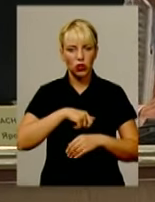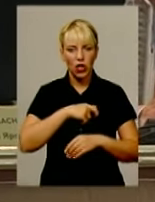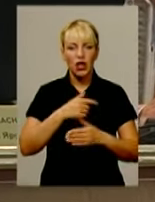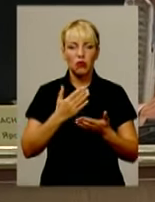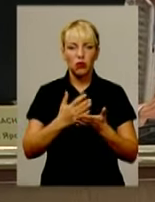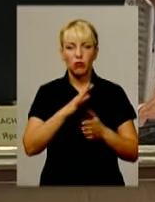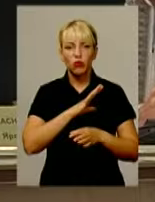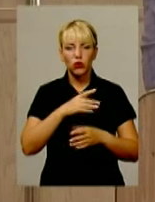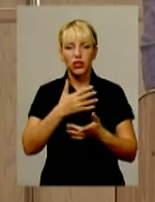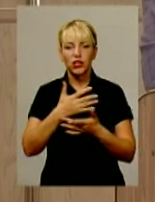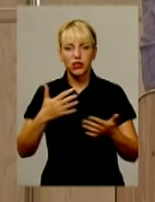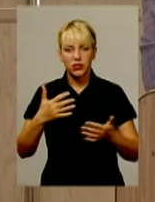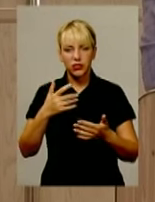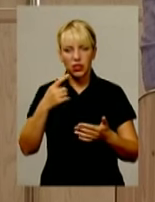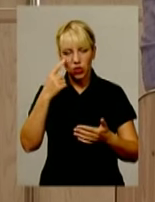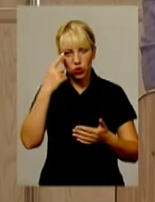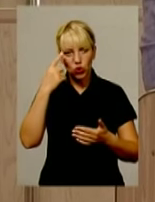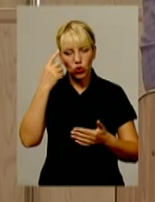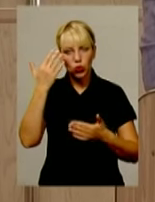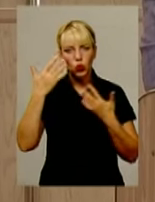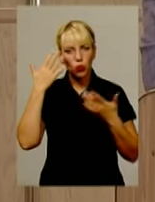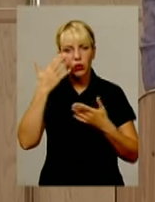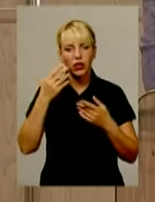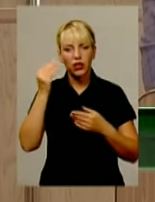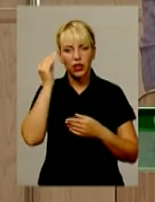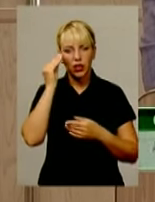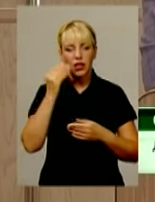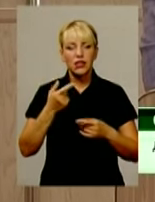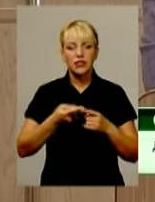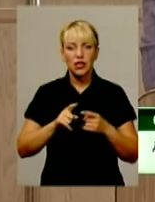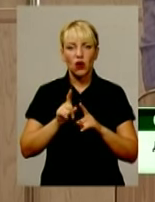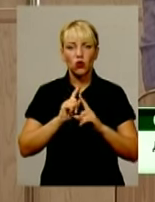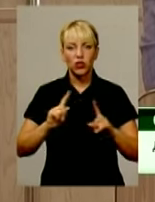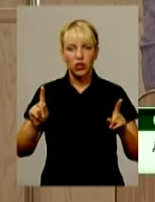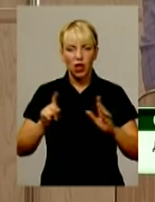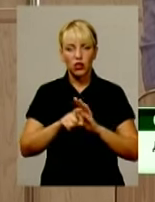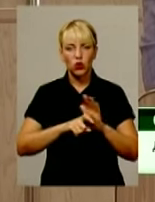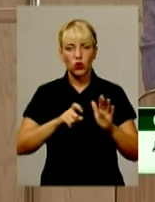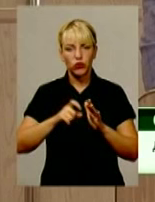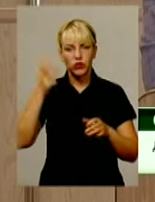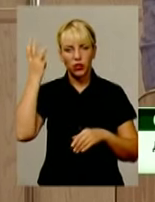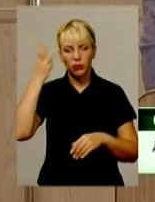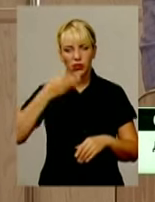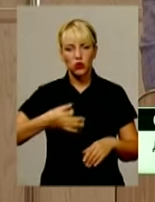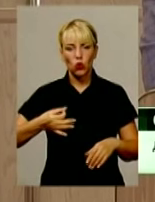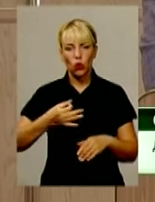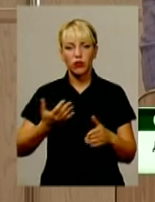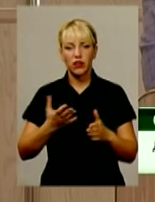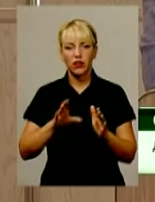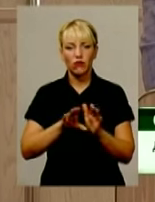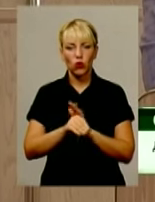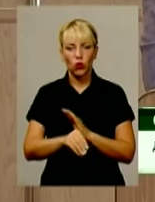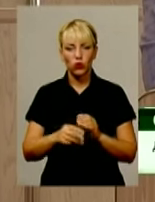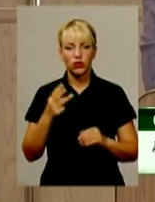діаметрально протилежними. Що це унікальніше родовище Хмельницької області, яке входить в трійку